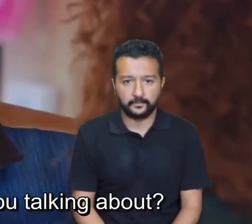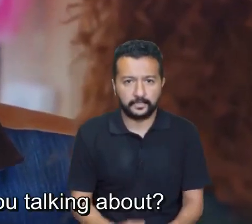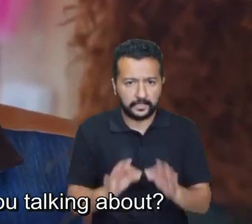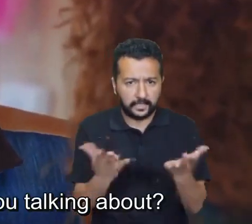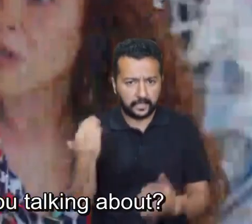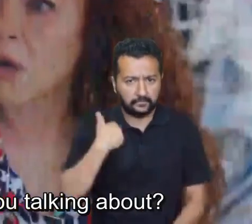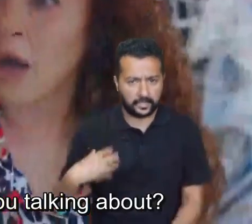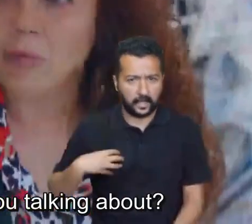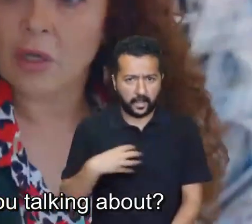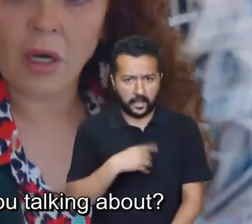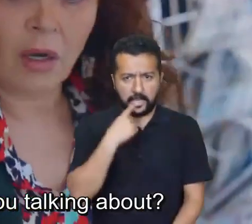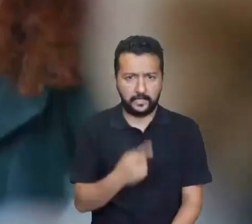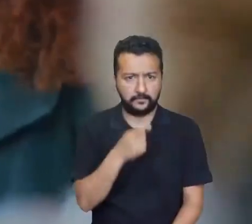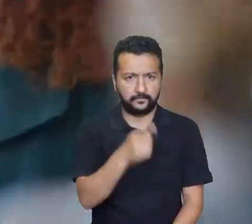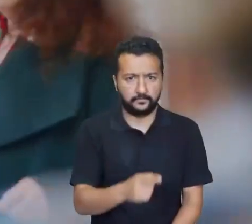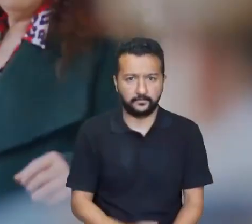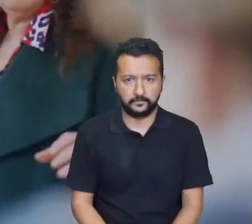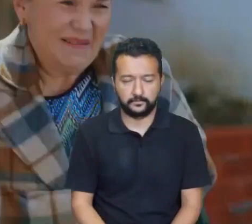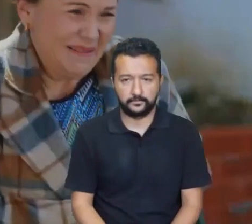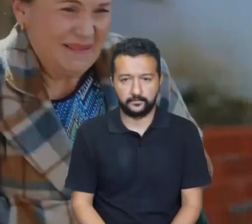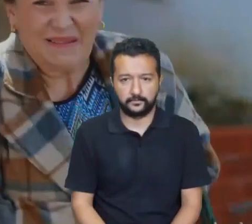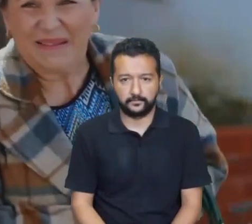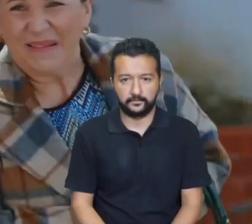Ne gelmesi anne? Neden bahsediyorsun Mürvet sen? Mürvet bozuldu.